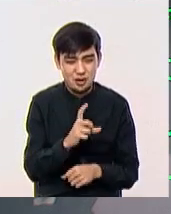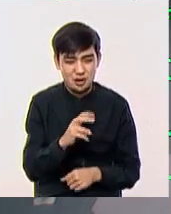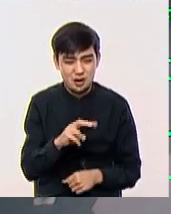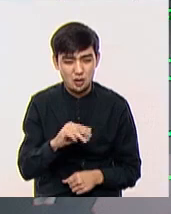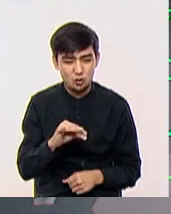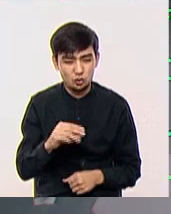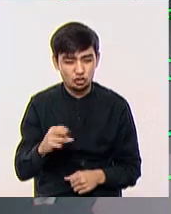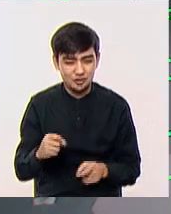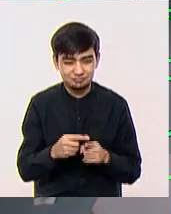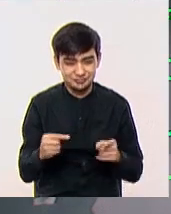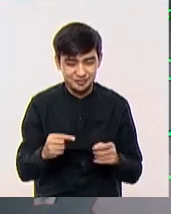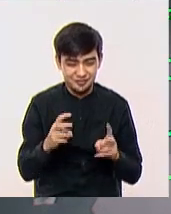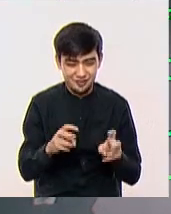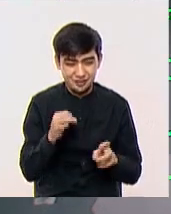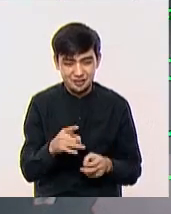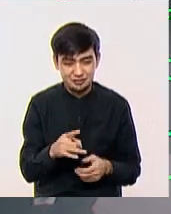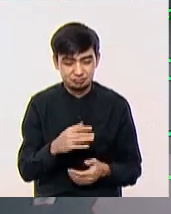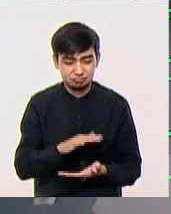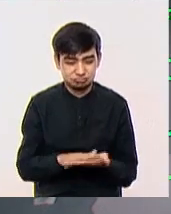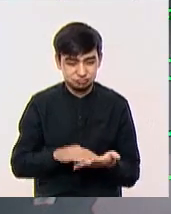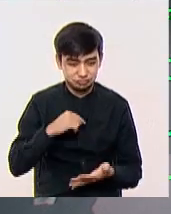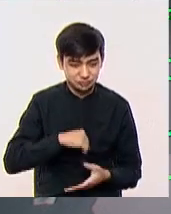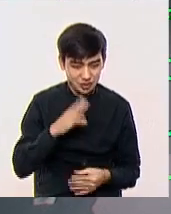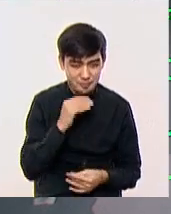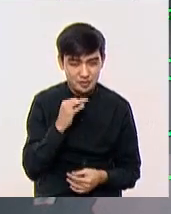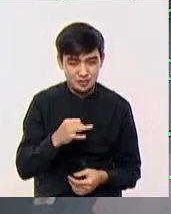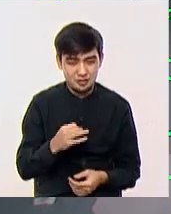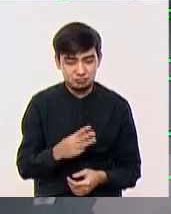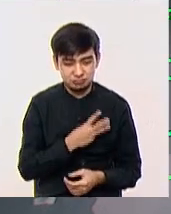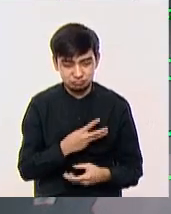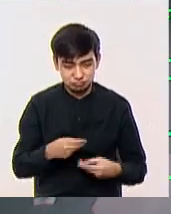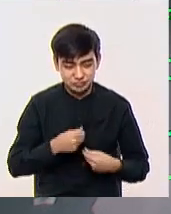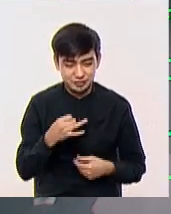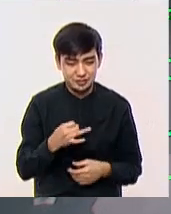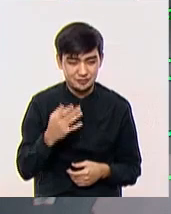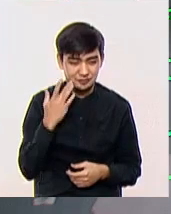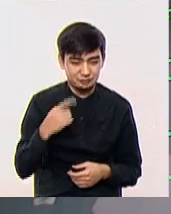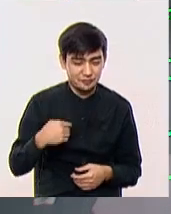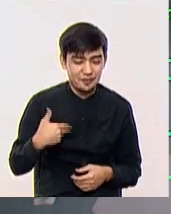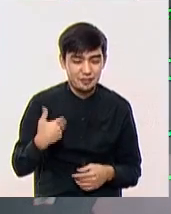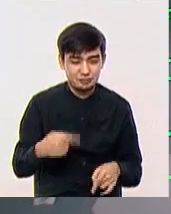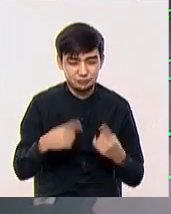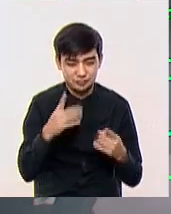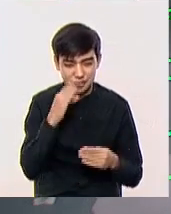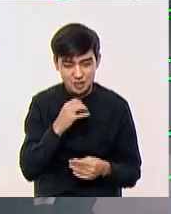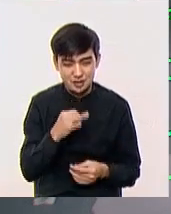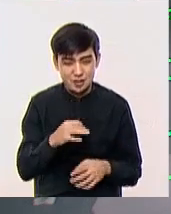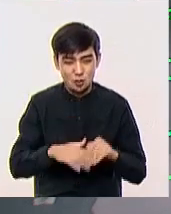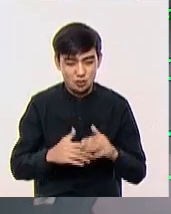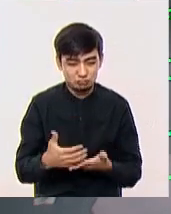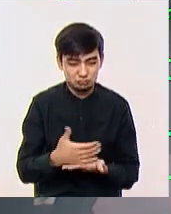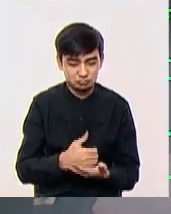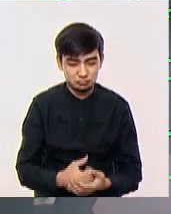помимо утоление жажды он очищает организм повышает выносливость и укрепляет иммунитет натуральные ингредиенты